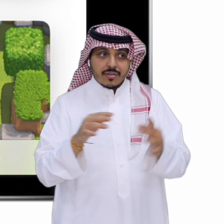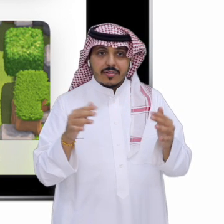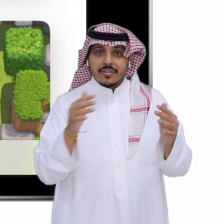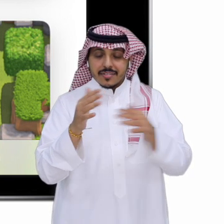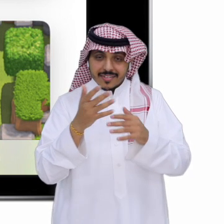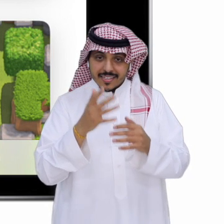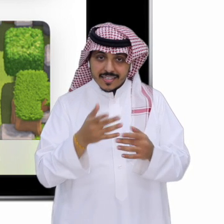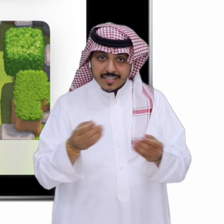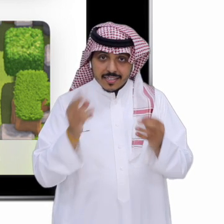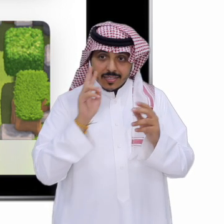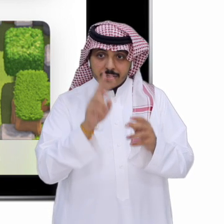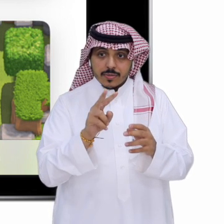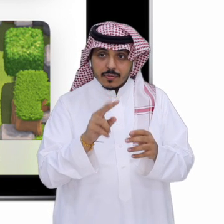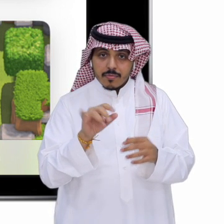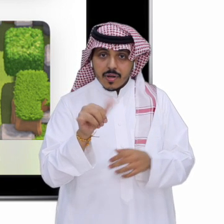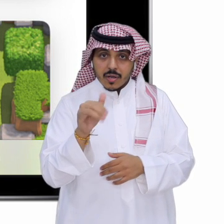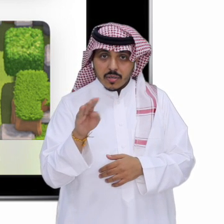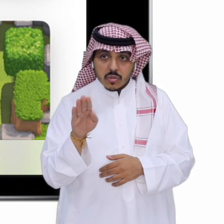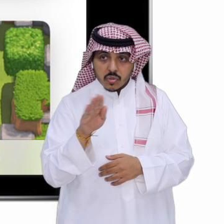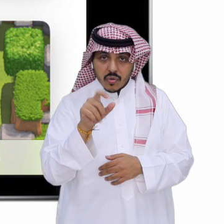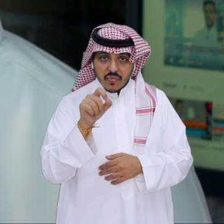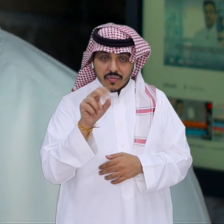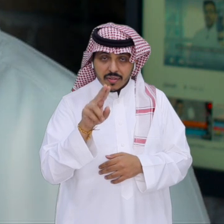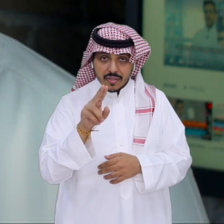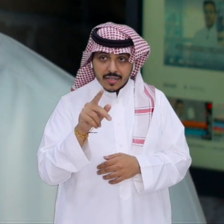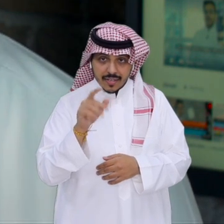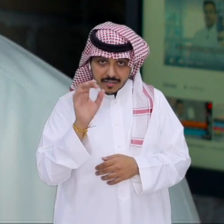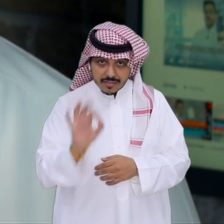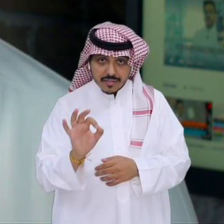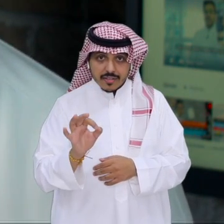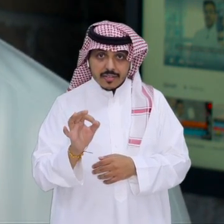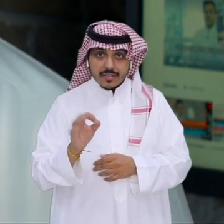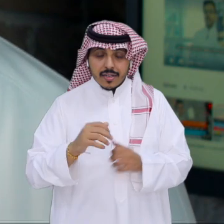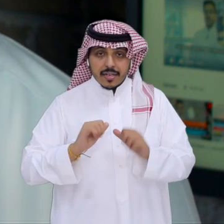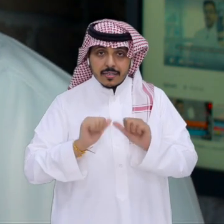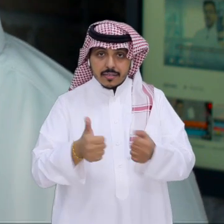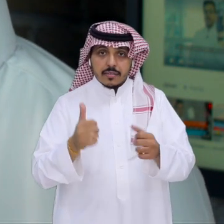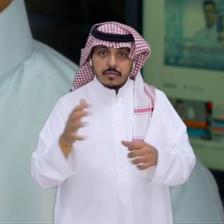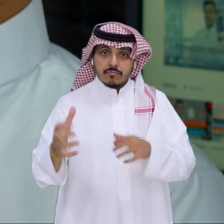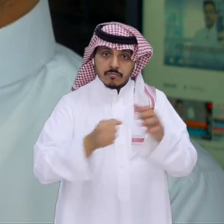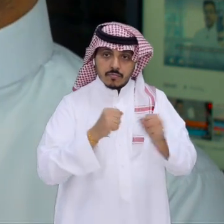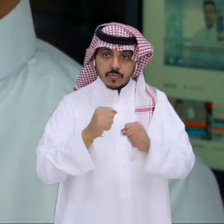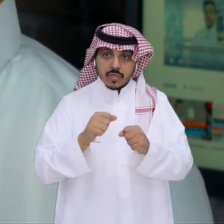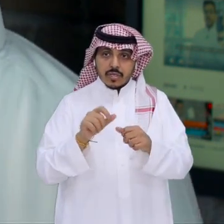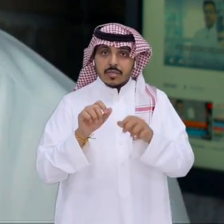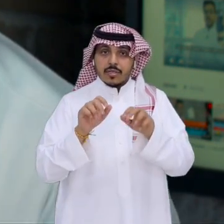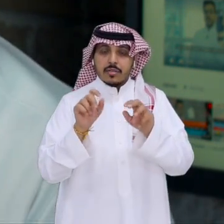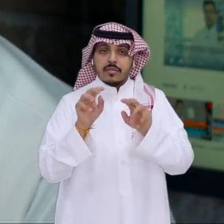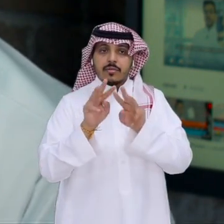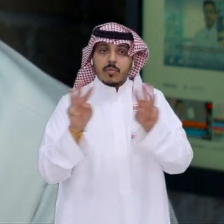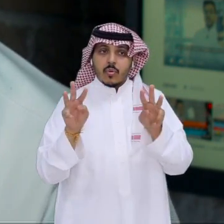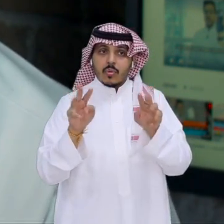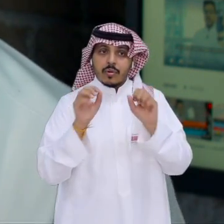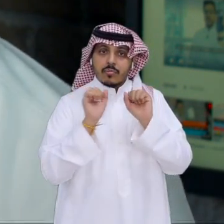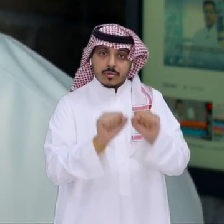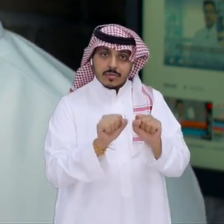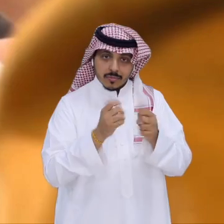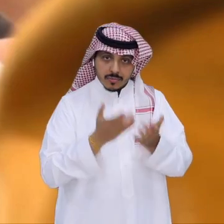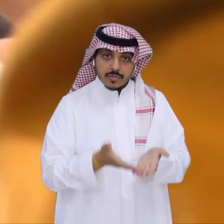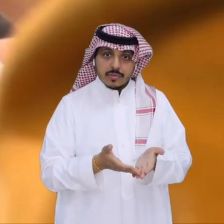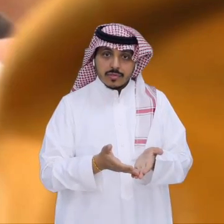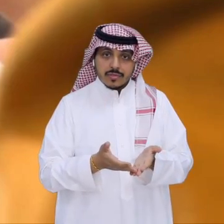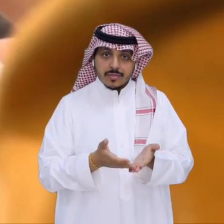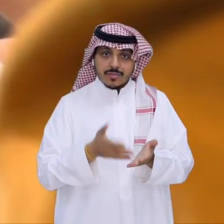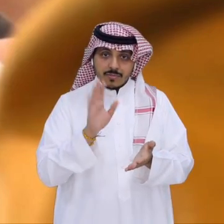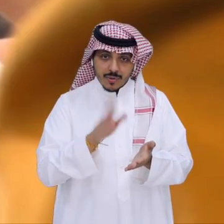أرجع للإكس كلاود وأتكلم إنه مايكروسوفت قاعدين يقولوا إنه أيضا حيمكنوا اللعب على منصة الأندرويد، فيصير إذا أنت